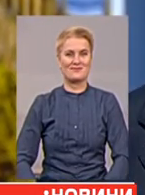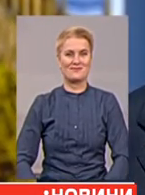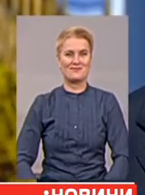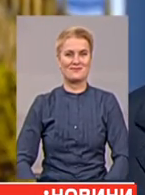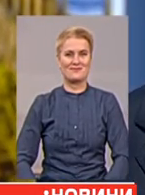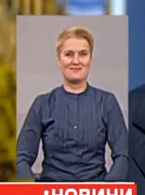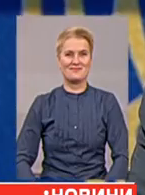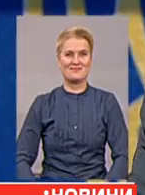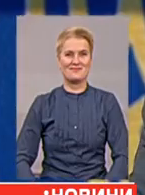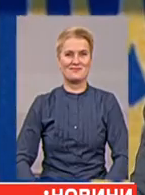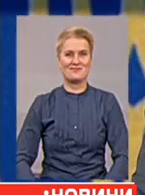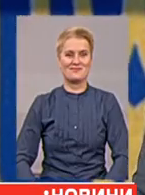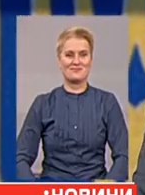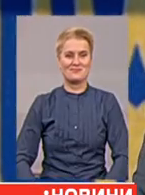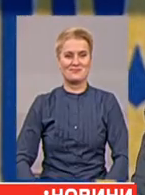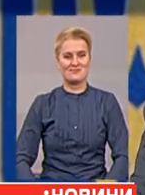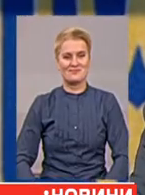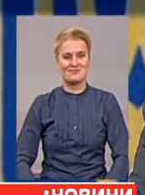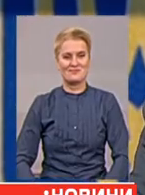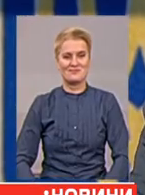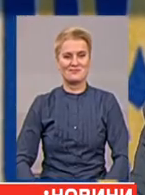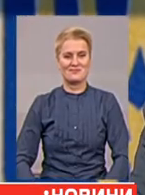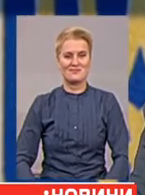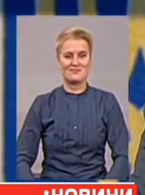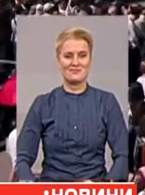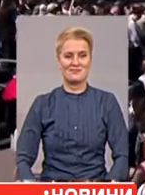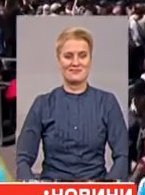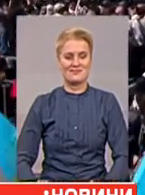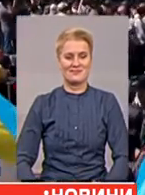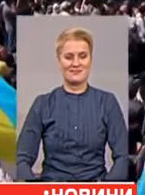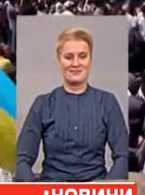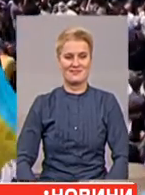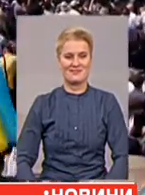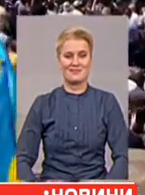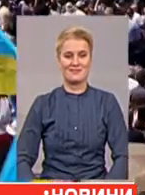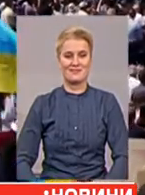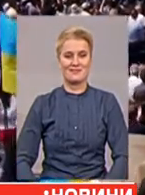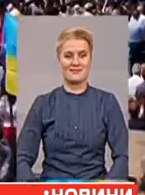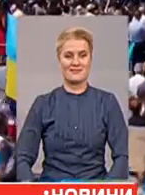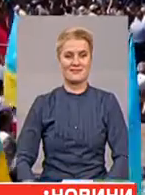свій європейський сен, а цесту реформ. Слава Україні!